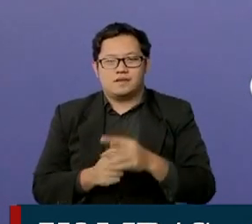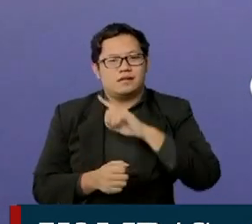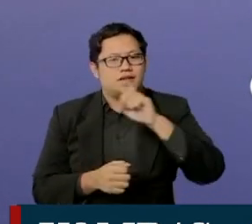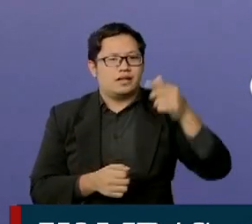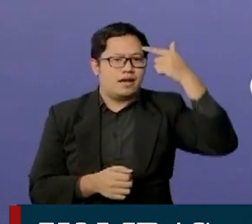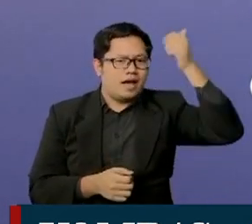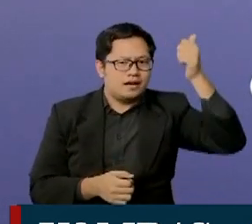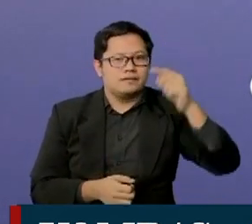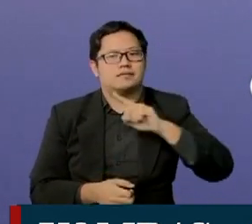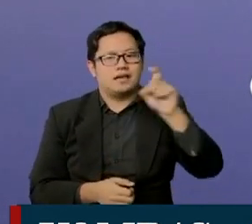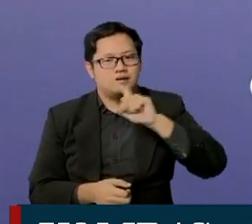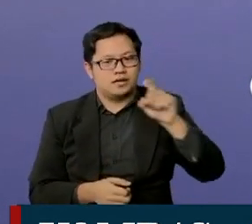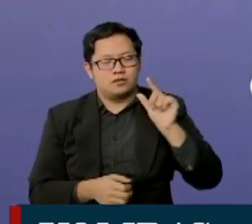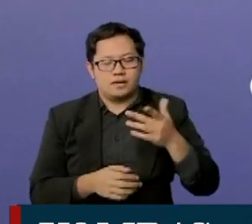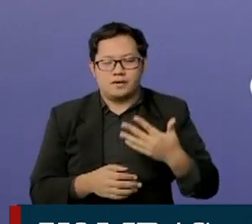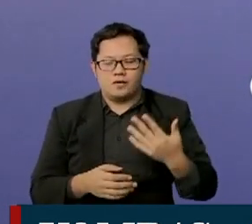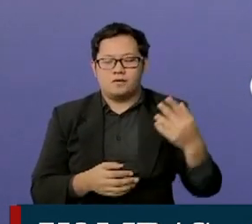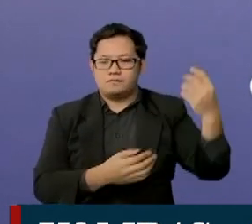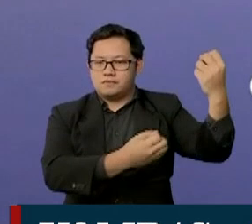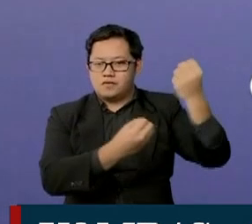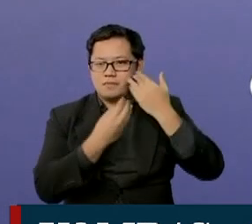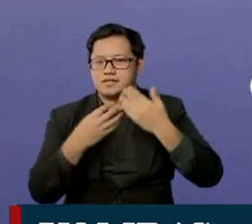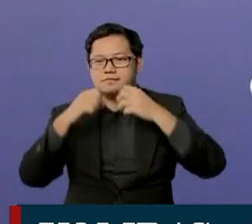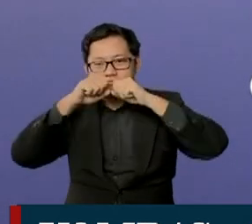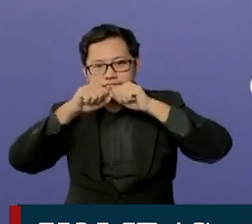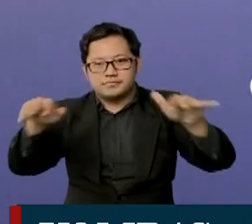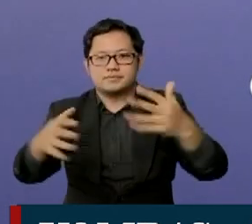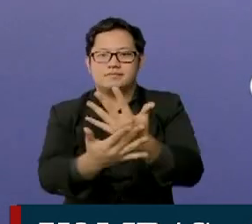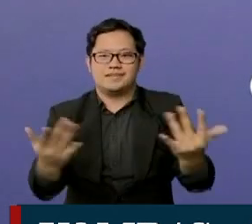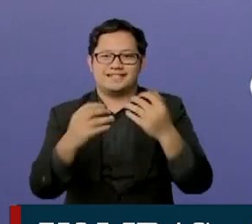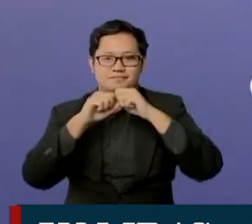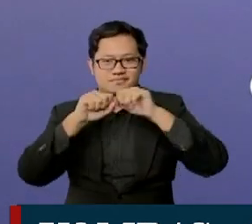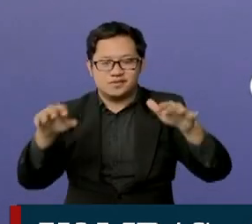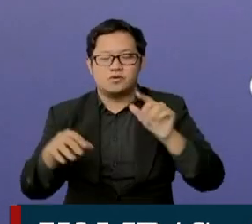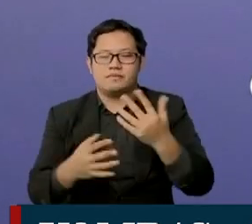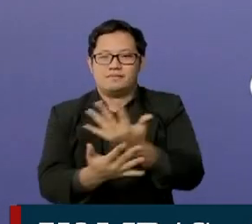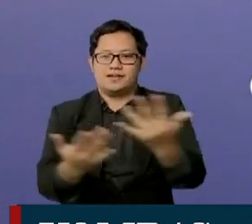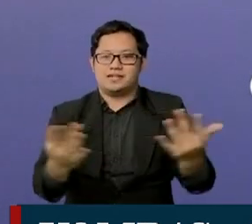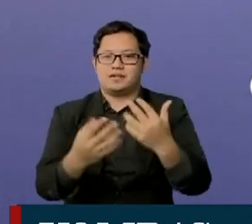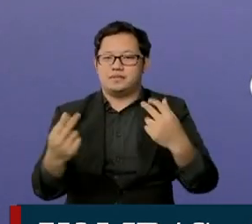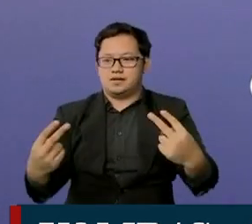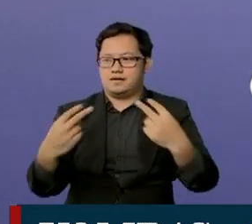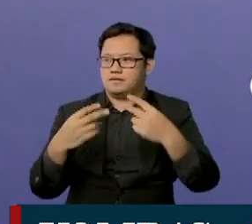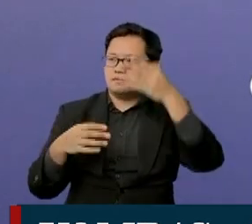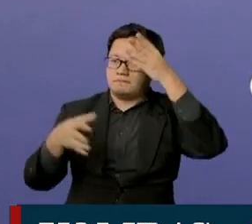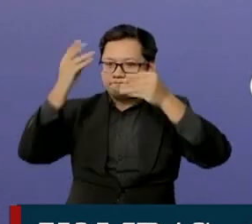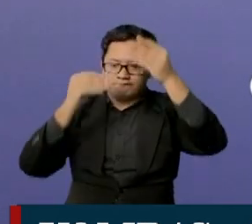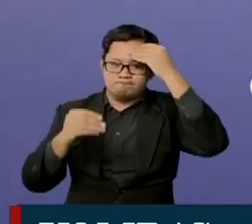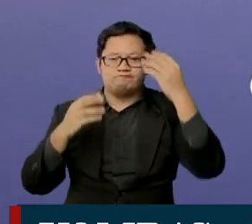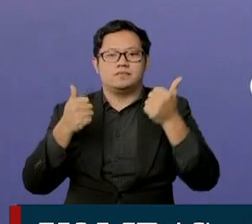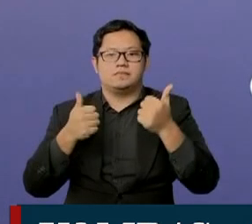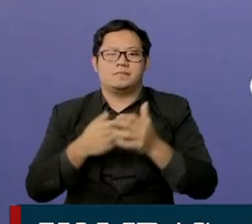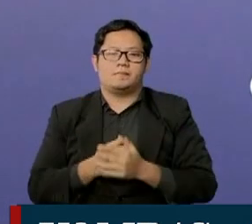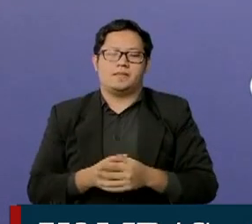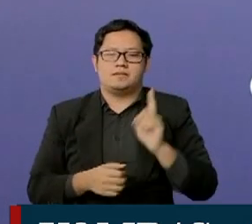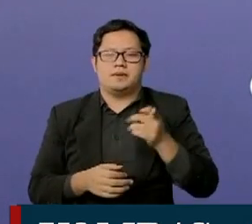informasinya bisa disampaikan kepada masyarakat sehingga masyarakat bisa mengikutinya dengan baik karena pada